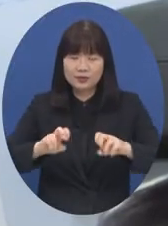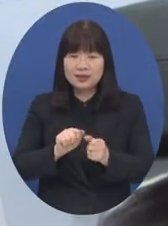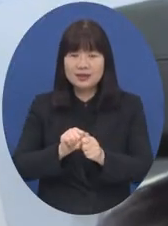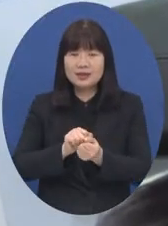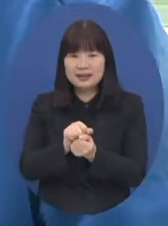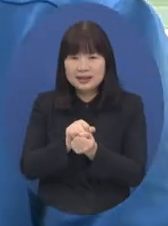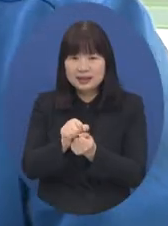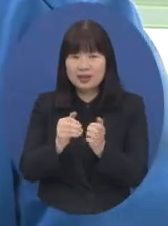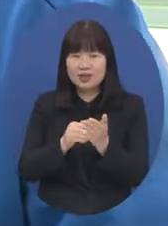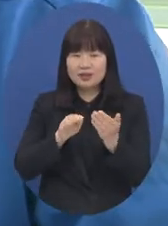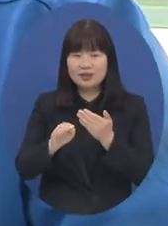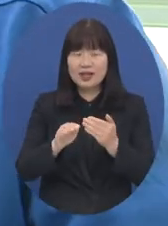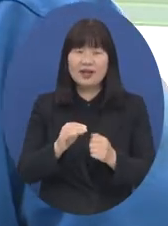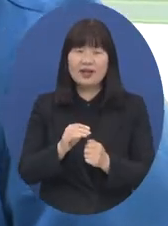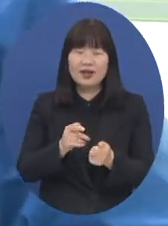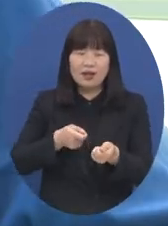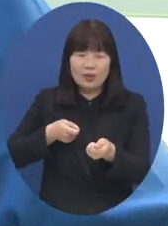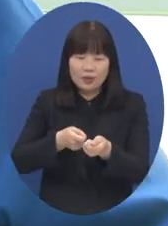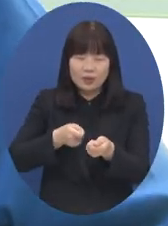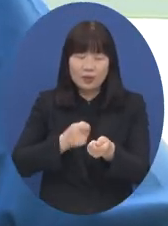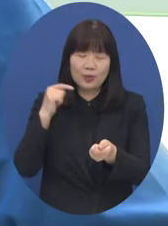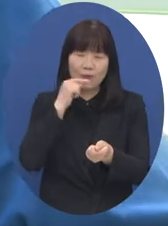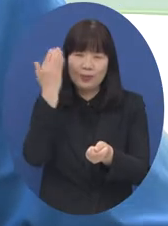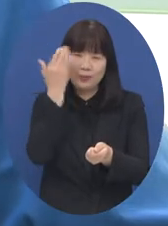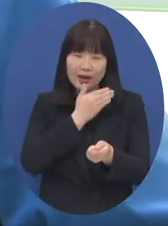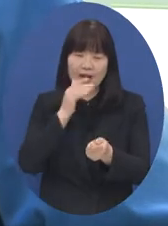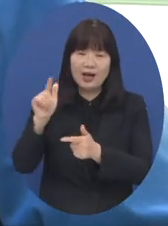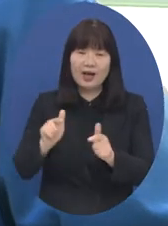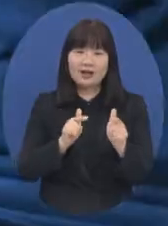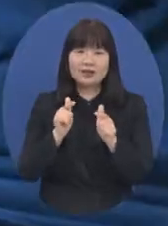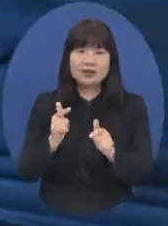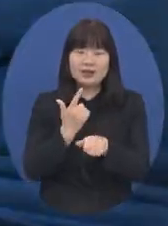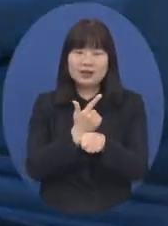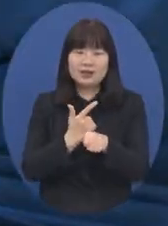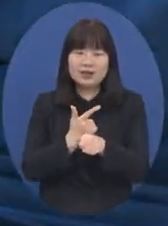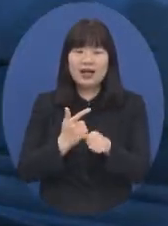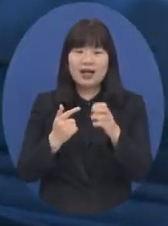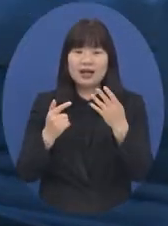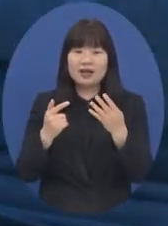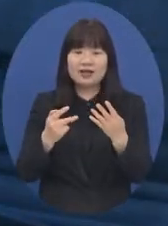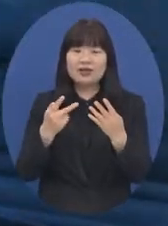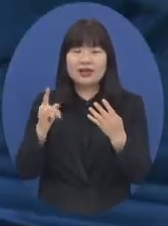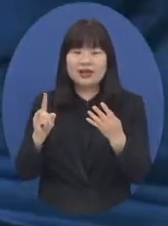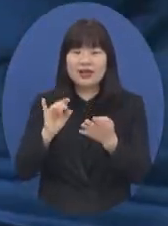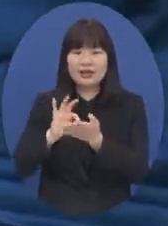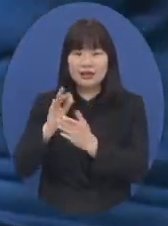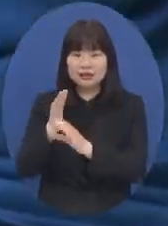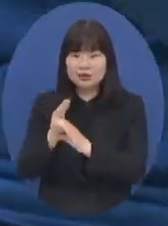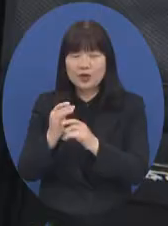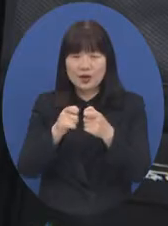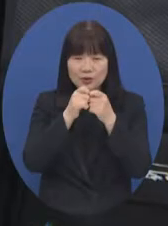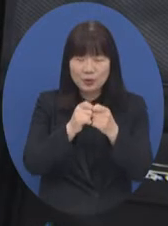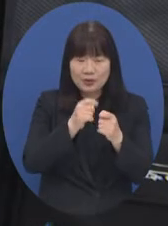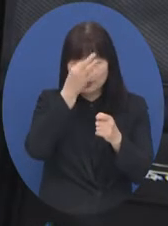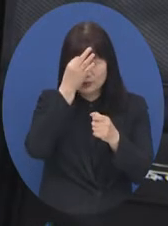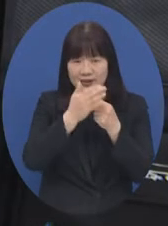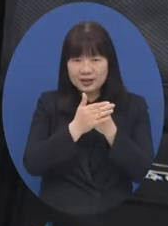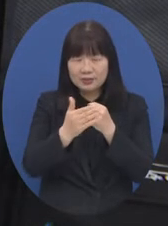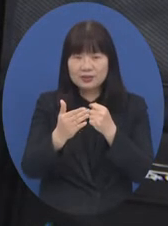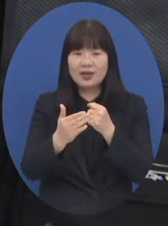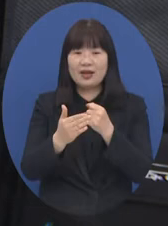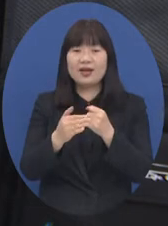말끔하게 합니다. 하루에 6시간씩 보통 넉 대를 관리하는데 꼼꼼하고 야무진 솜씨에 이용자들의 반응이